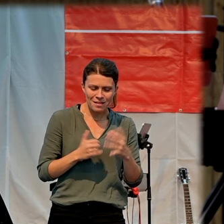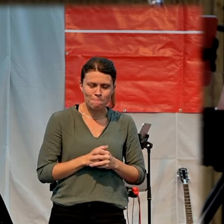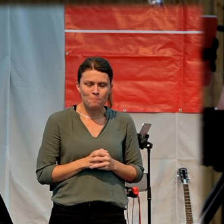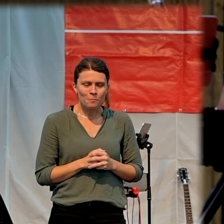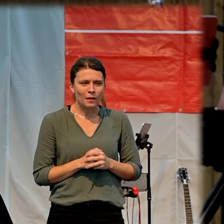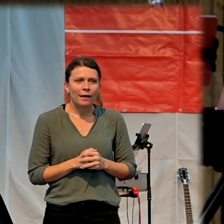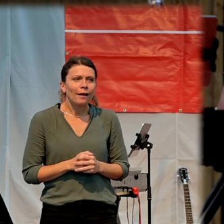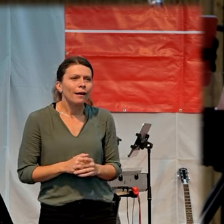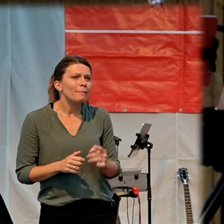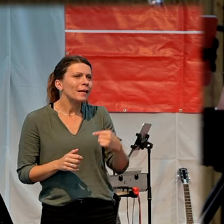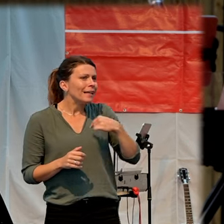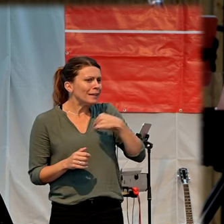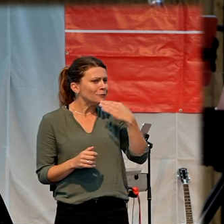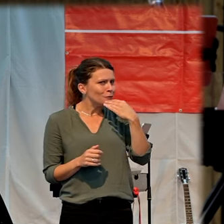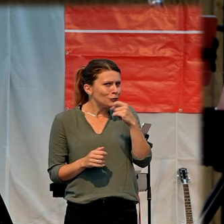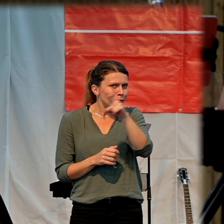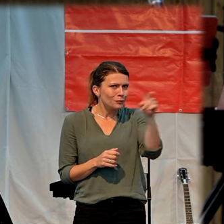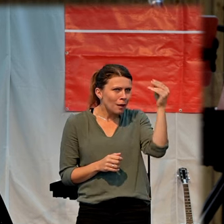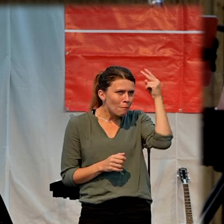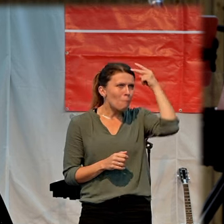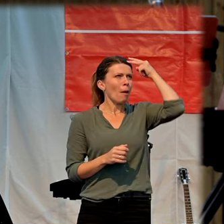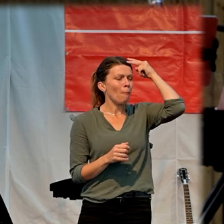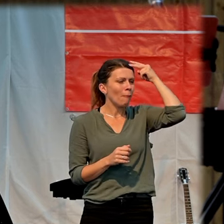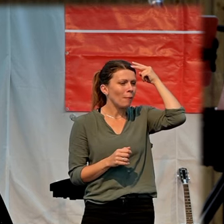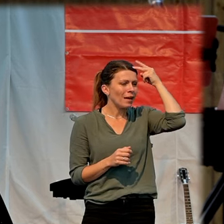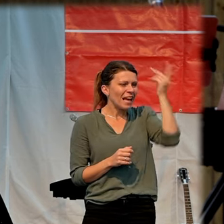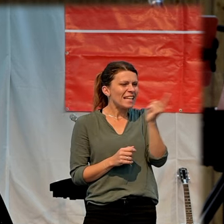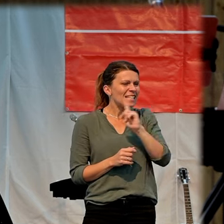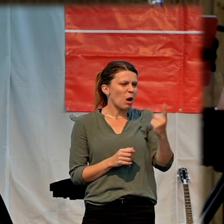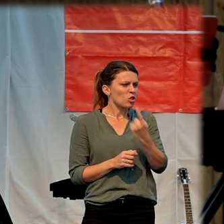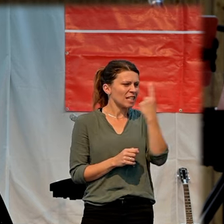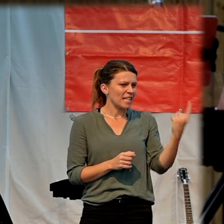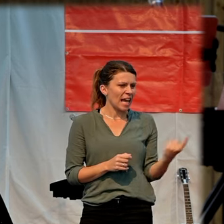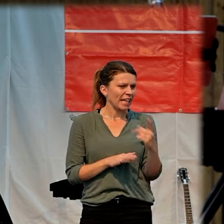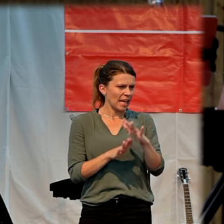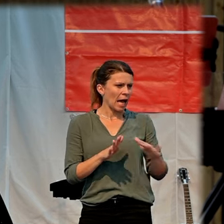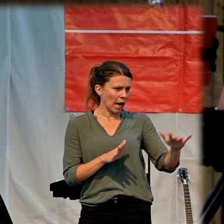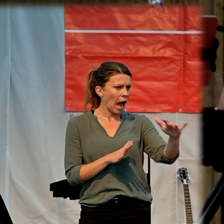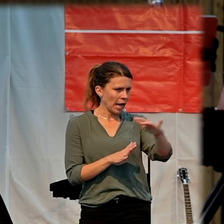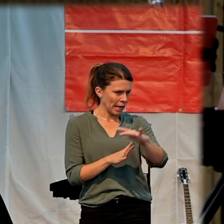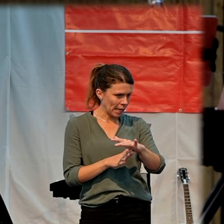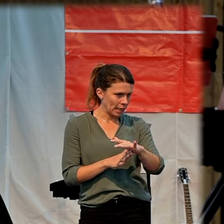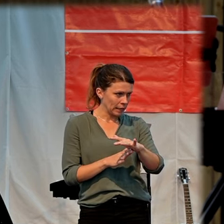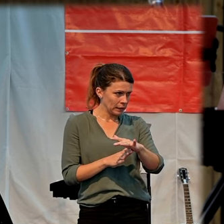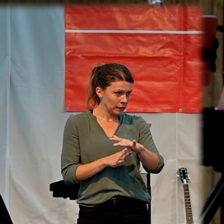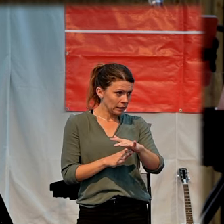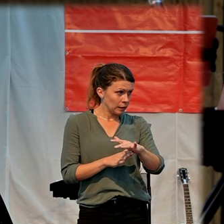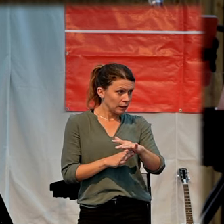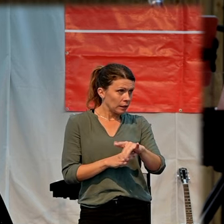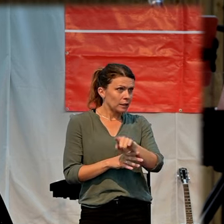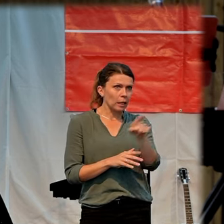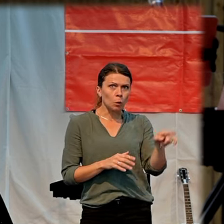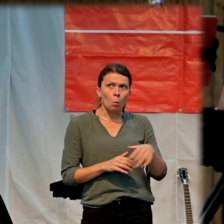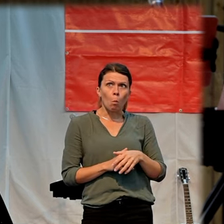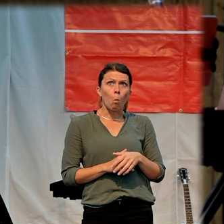Ich möchte uns erinnern an die Passage des tausendjährigen Reiches. Jetzt wird es ganz elegant.